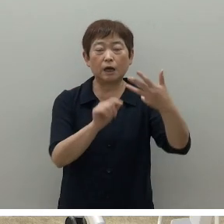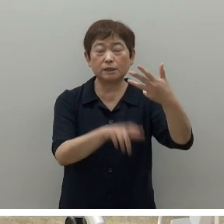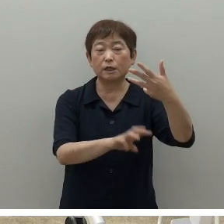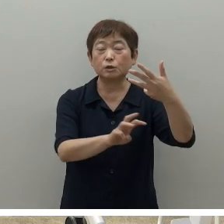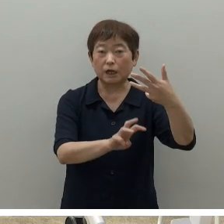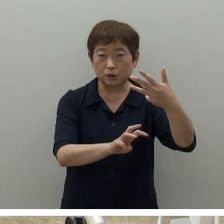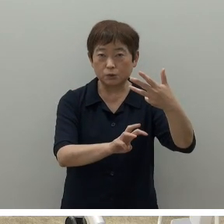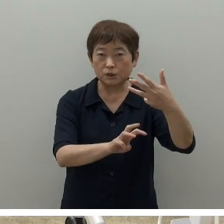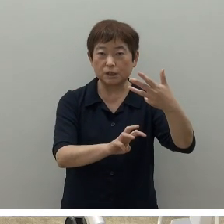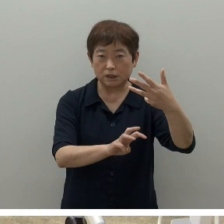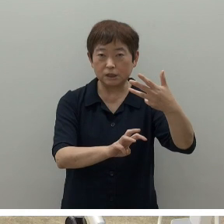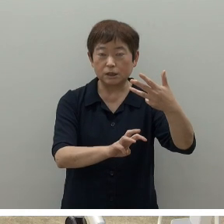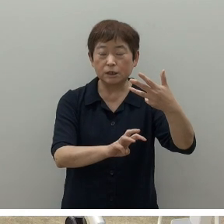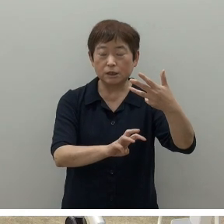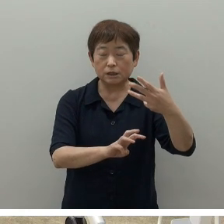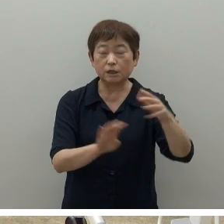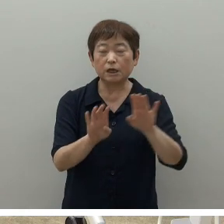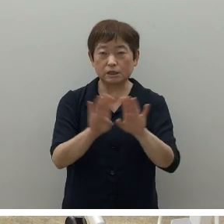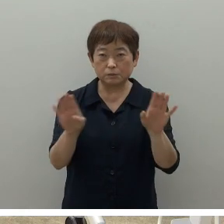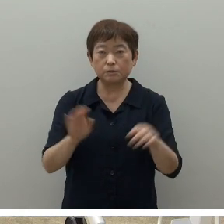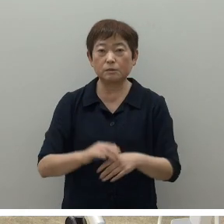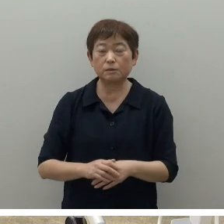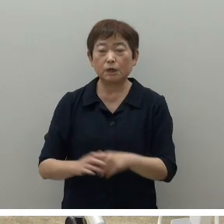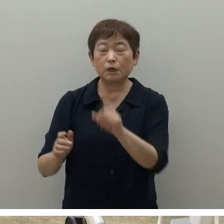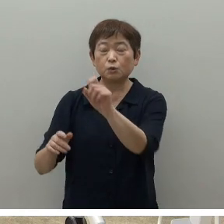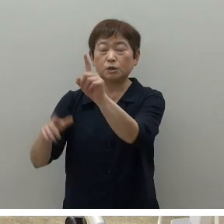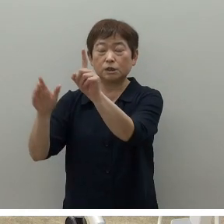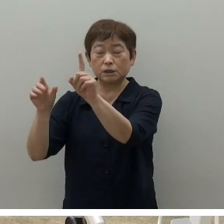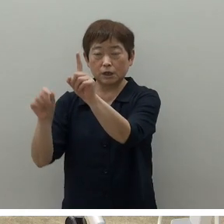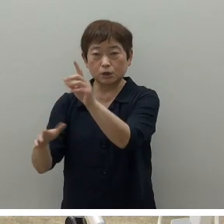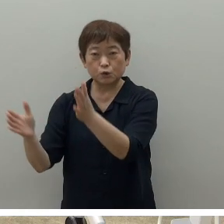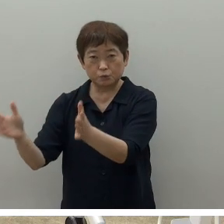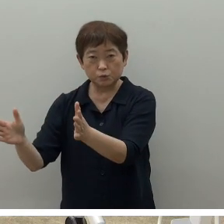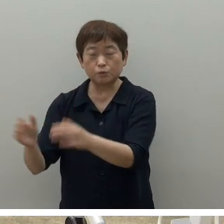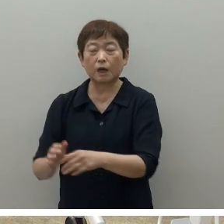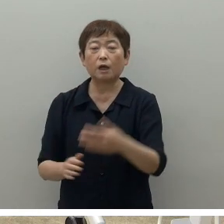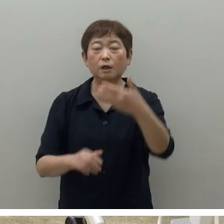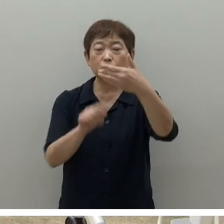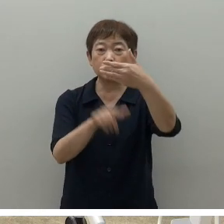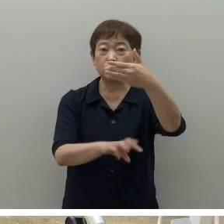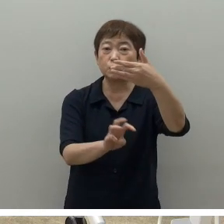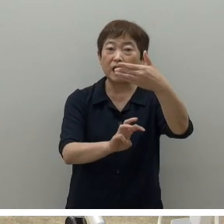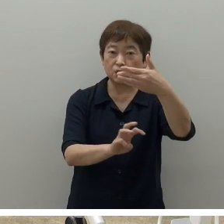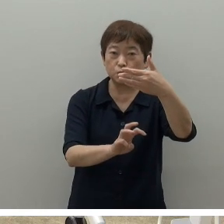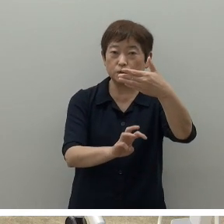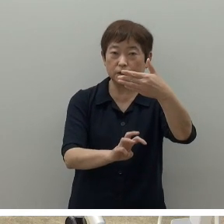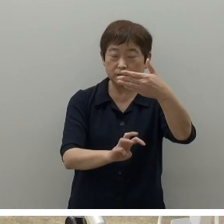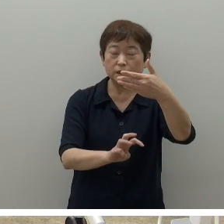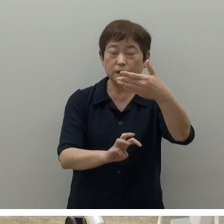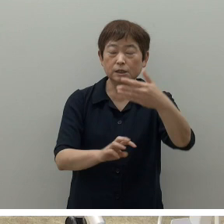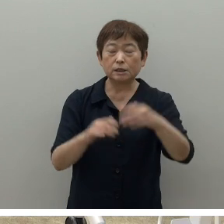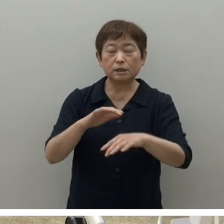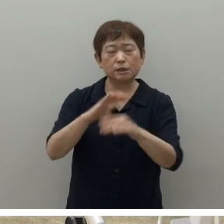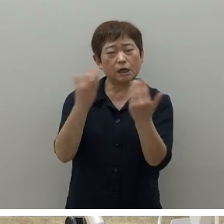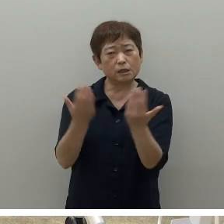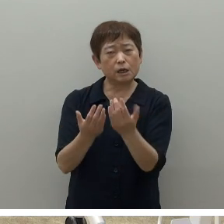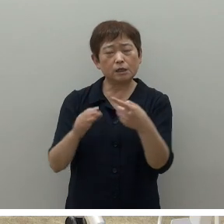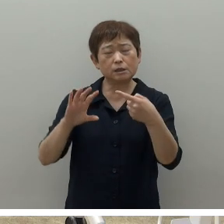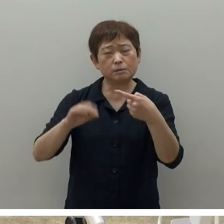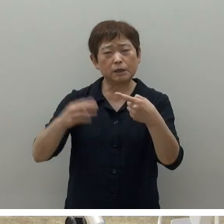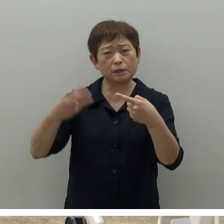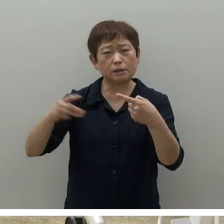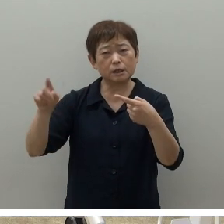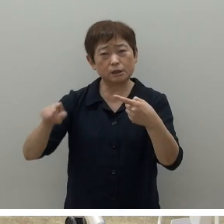約1万6千人分、そして11月分でありますけれども9月30日約1万3千人